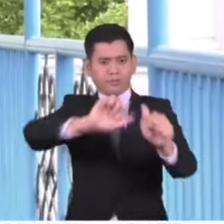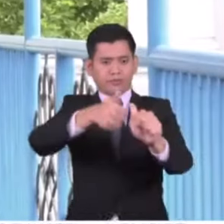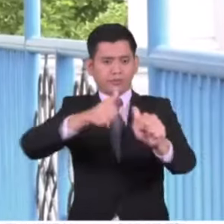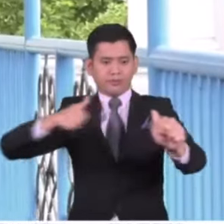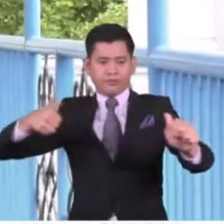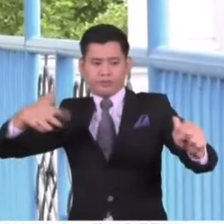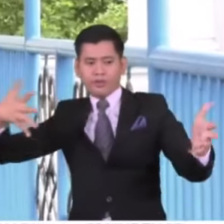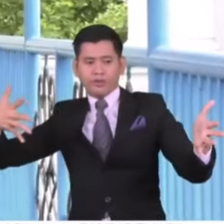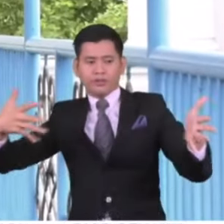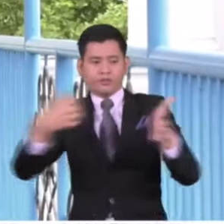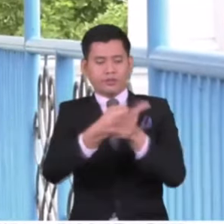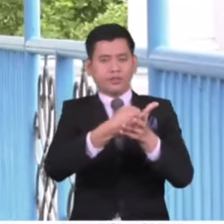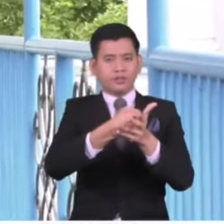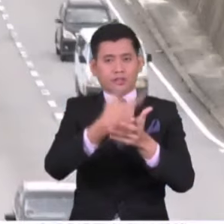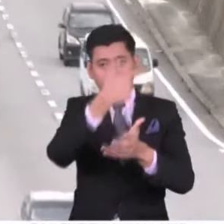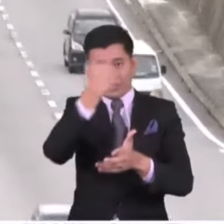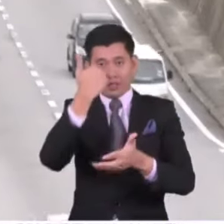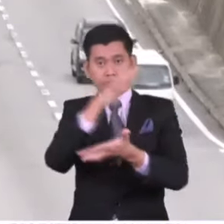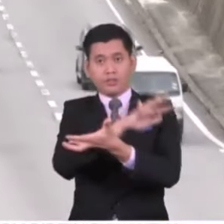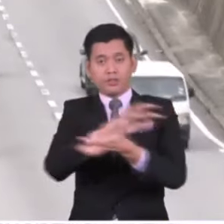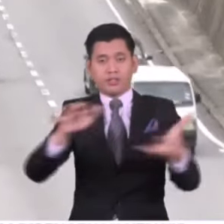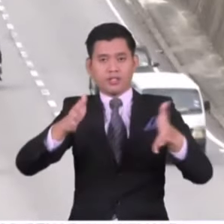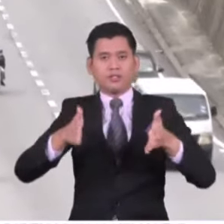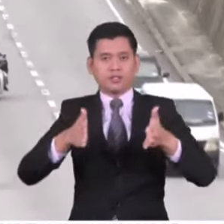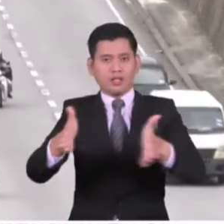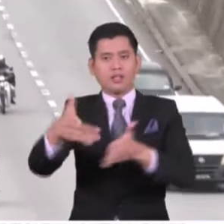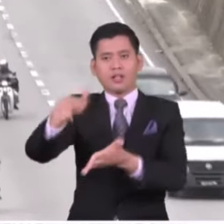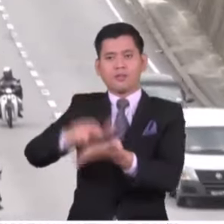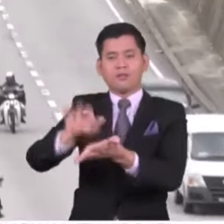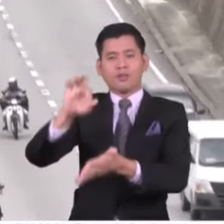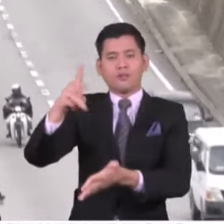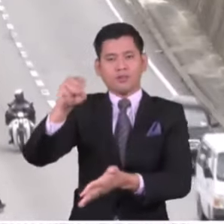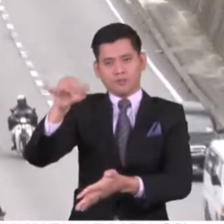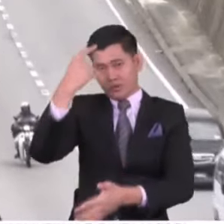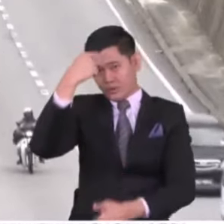kerosakan jalan raya. Fahmi Zaidi, RTN.